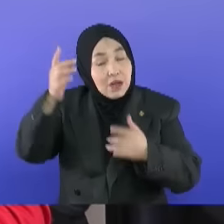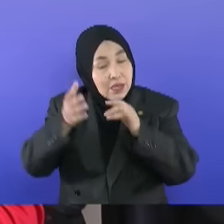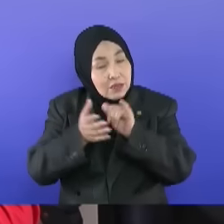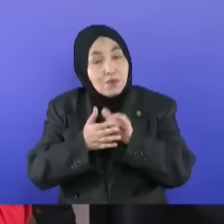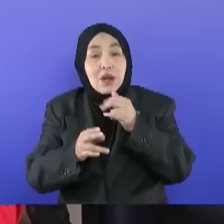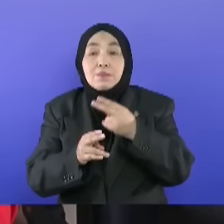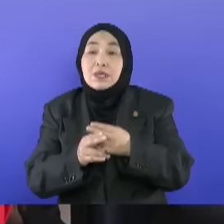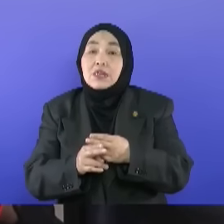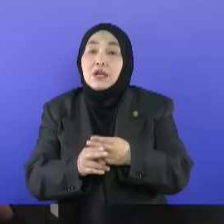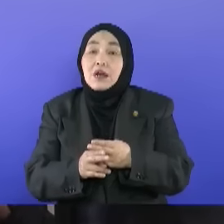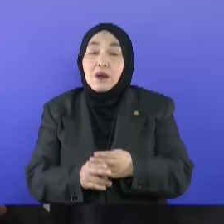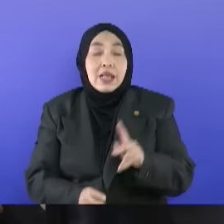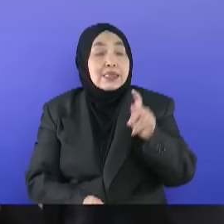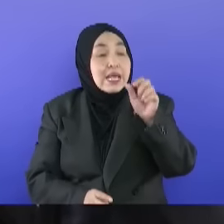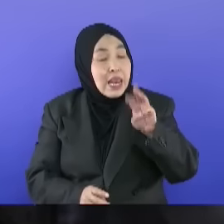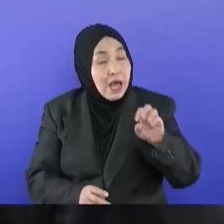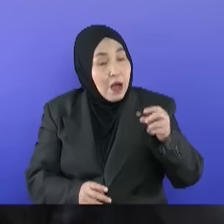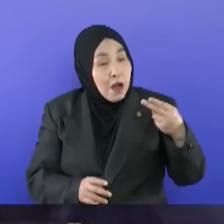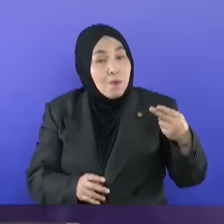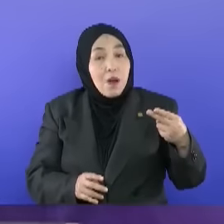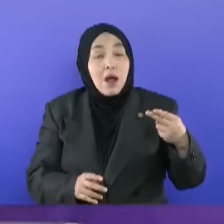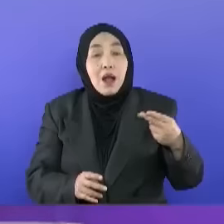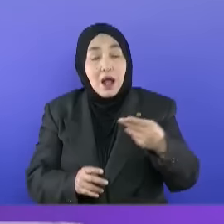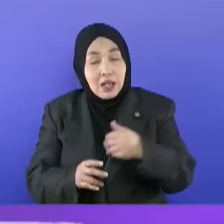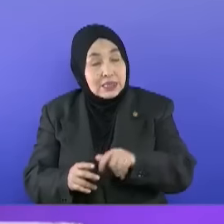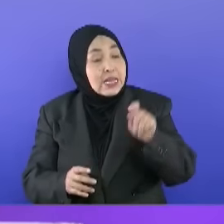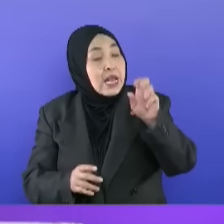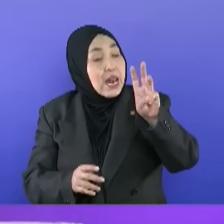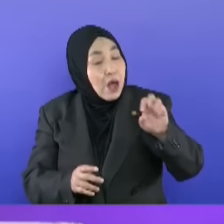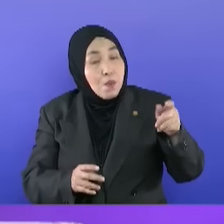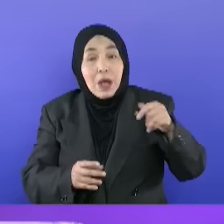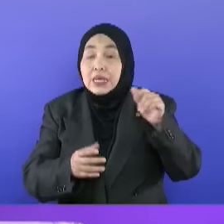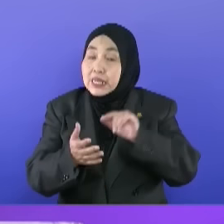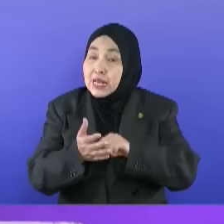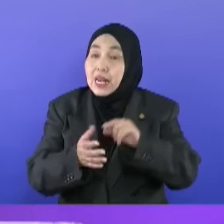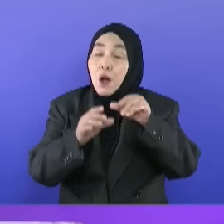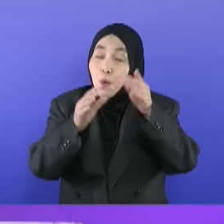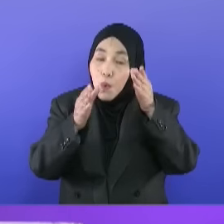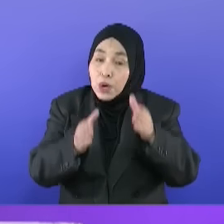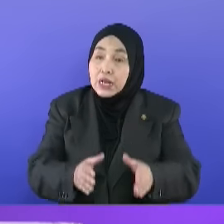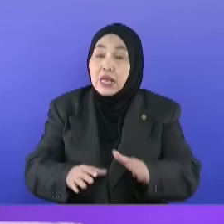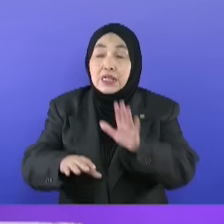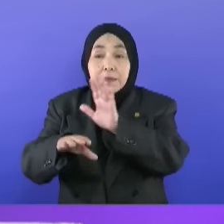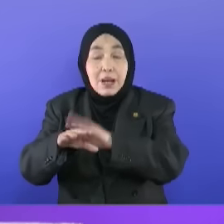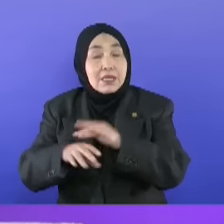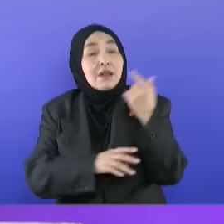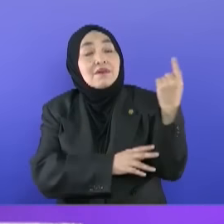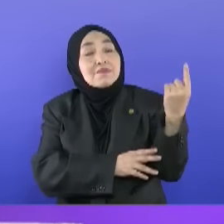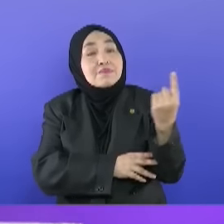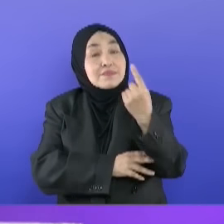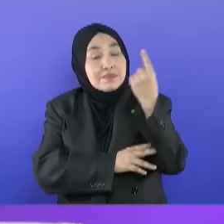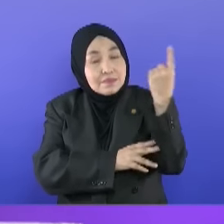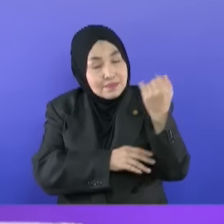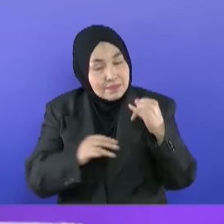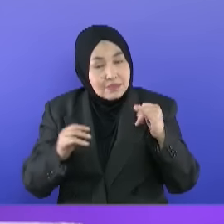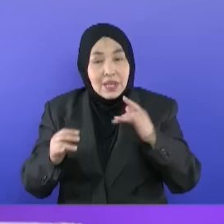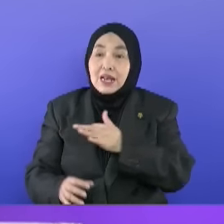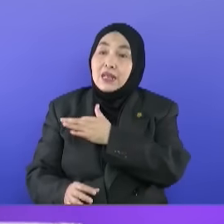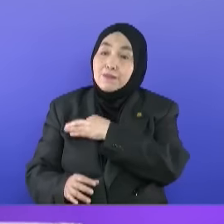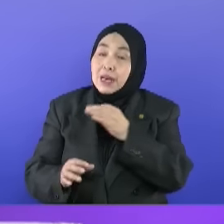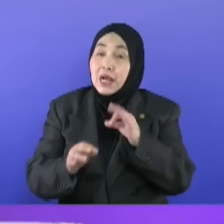namanya ialah tilawah. Yatlunahu haqqa tilawati. Dan inilah orang yang digelar sebagai sentiasa beriman.